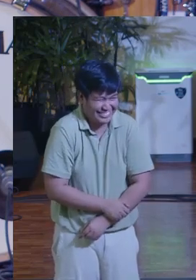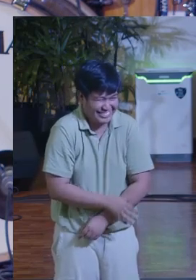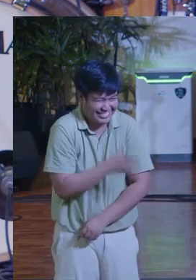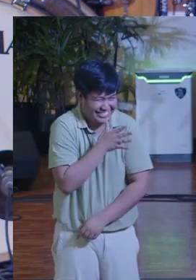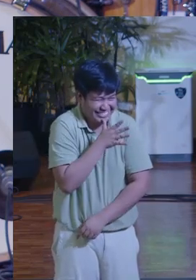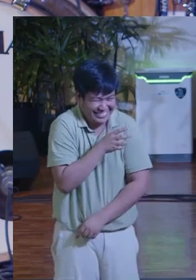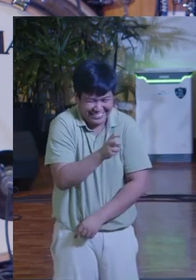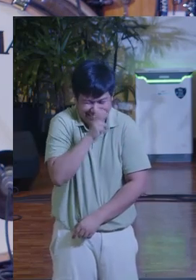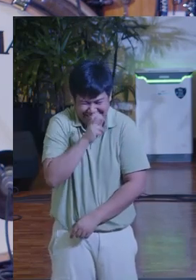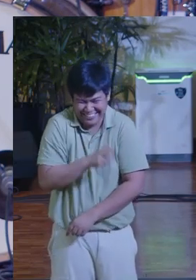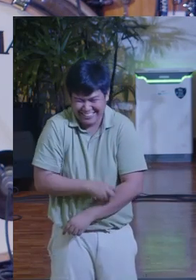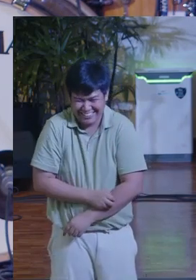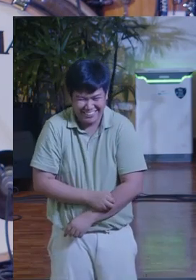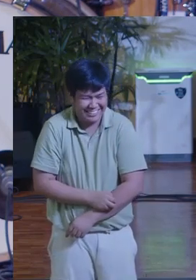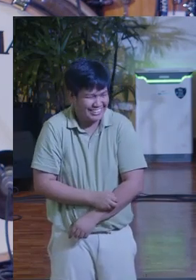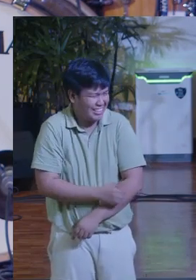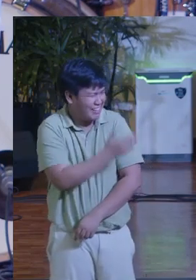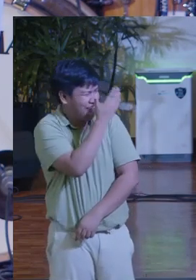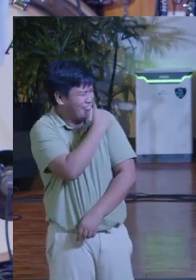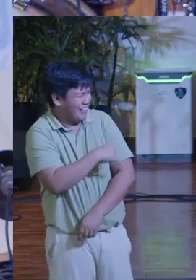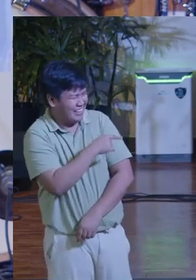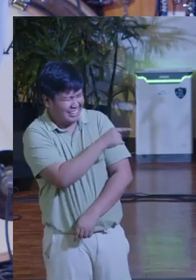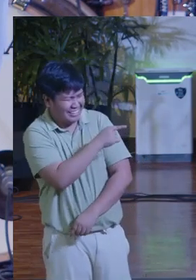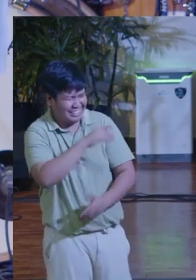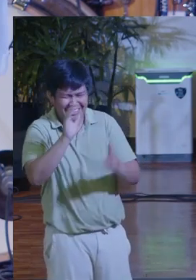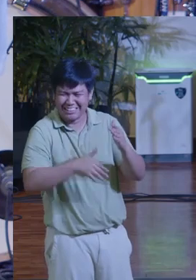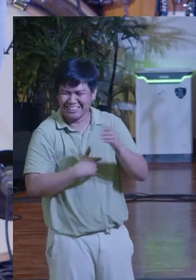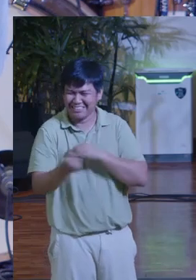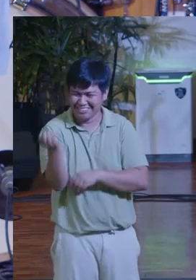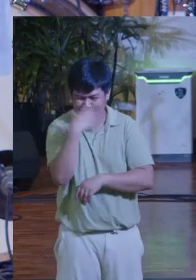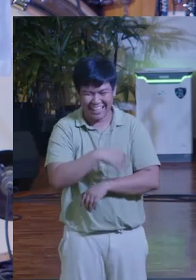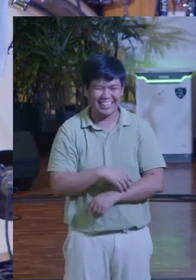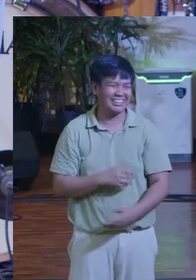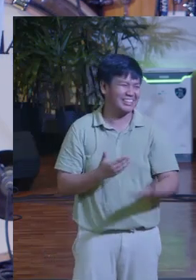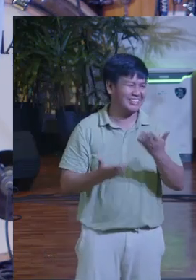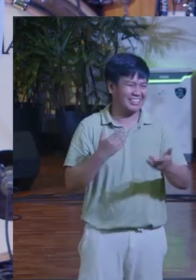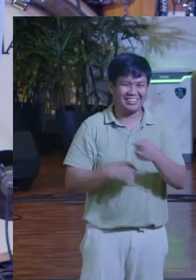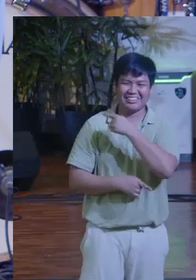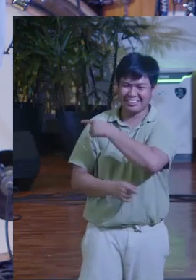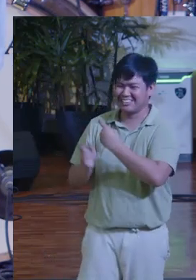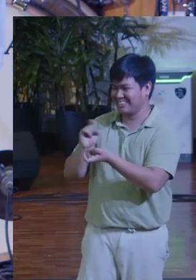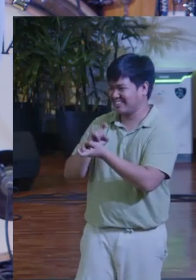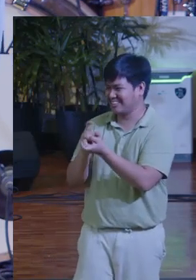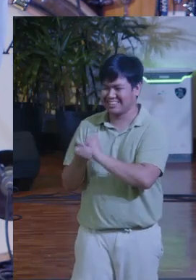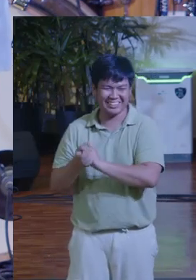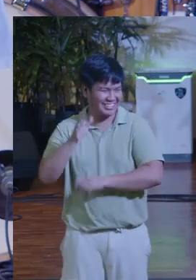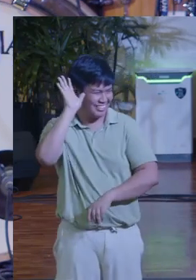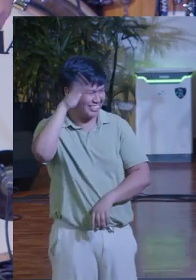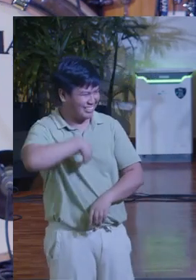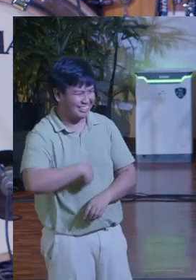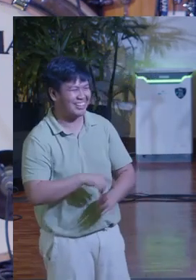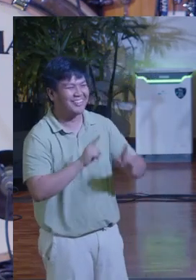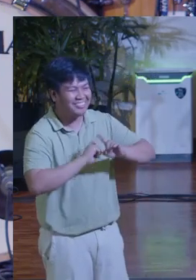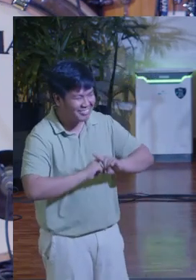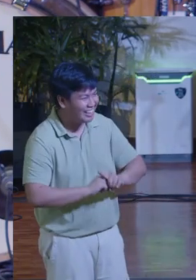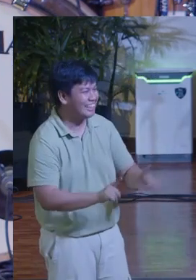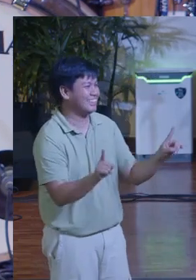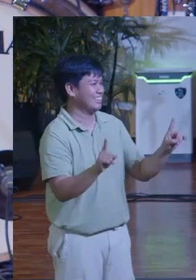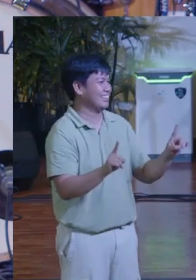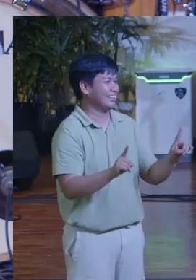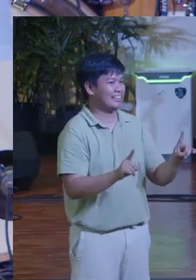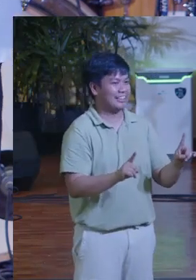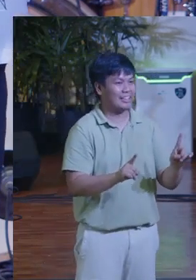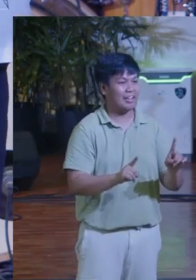So mahigpit. So siguro kaya ako nagrebelde. Pero mga kapatid,